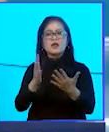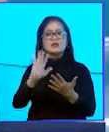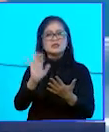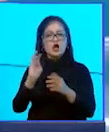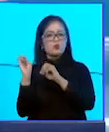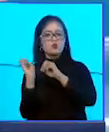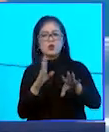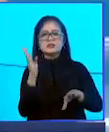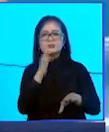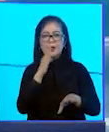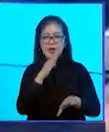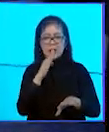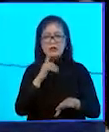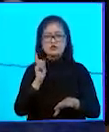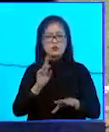ibu kota.